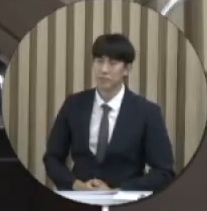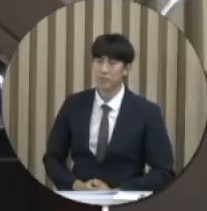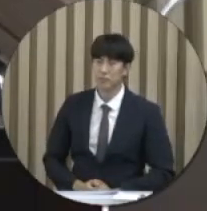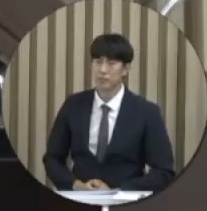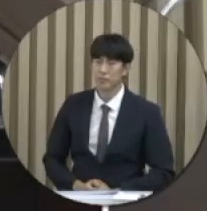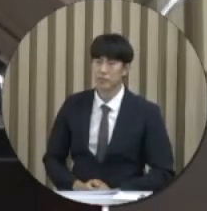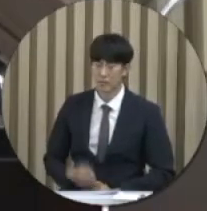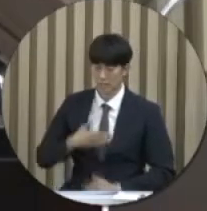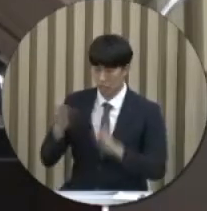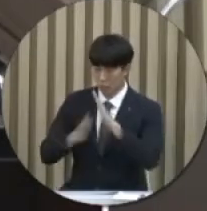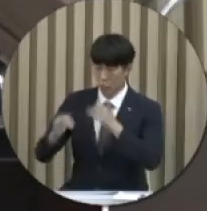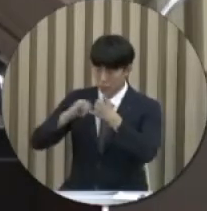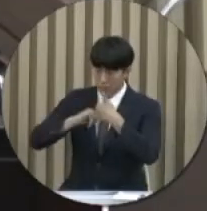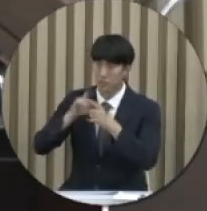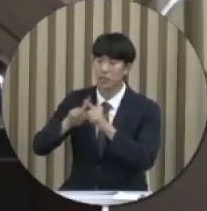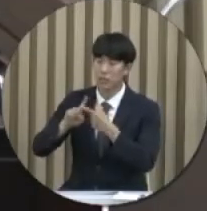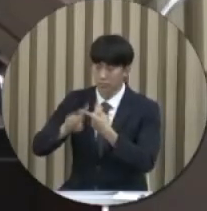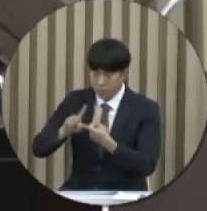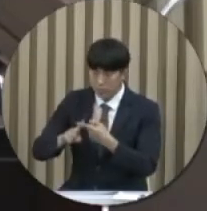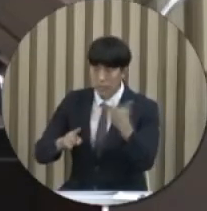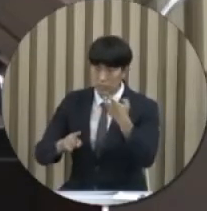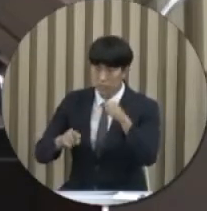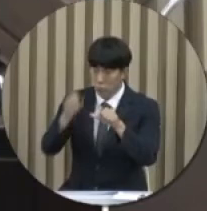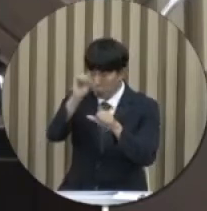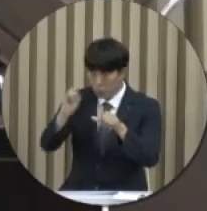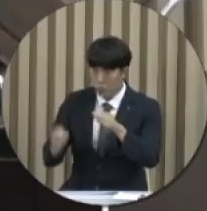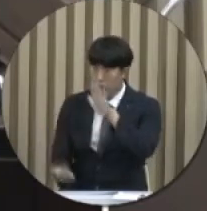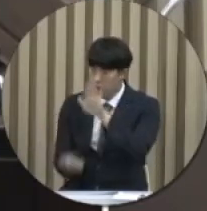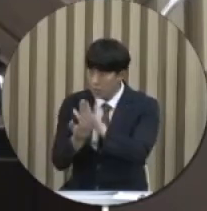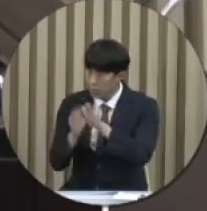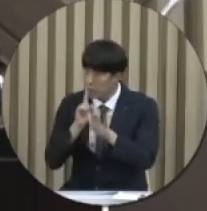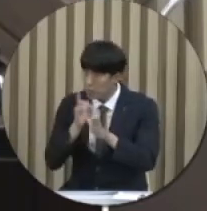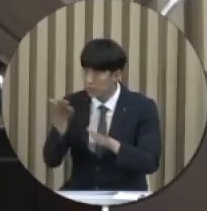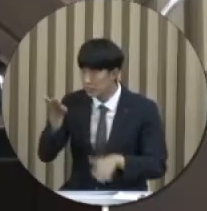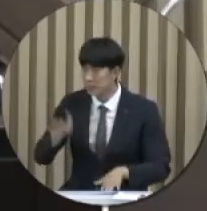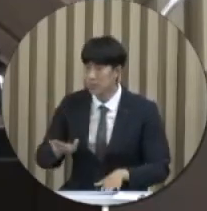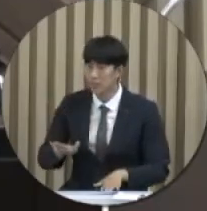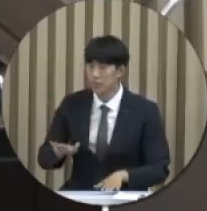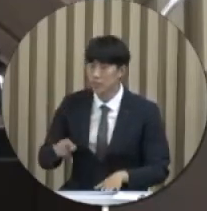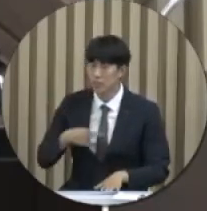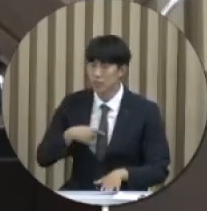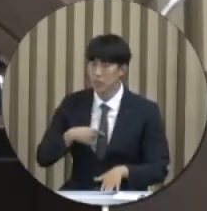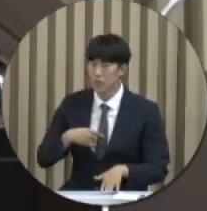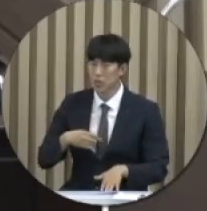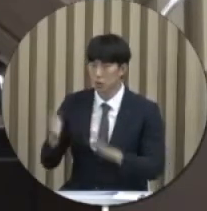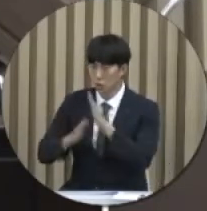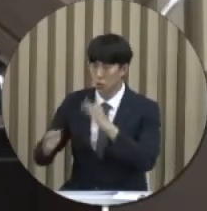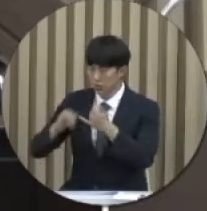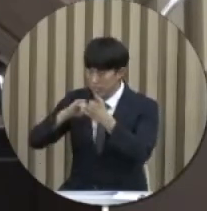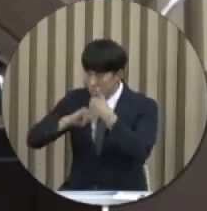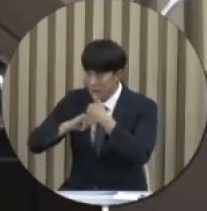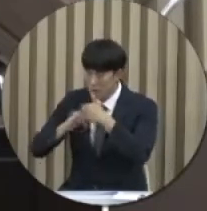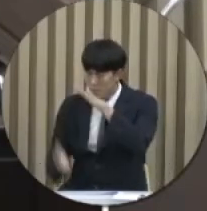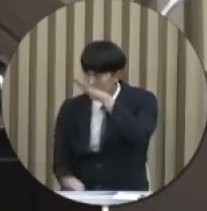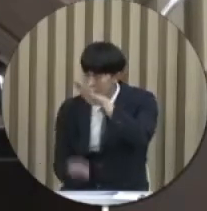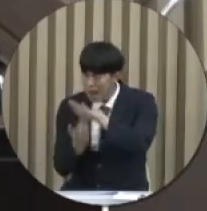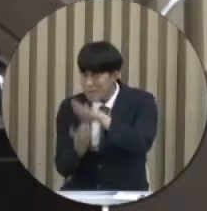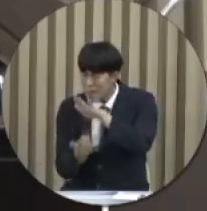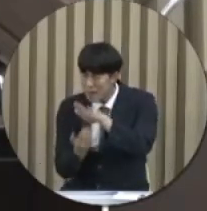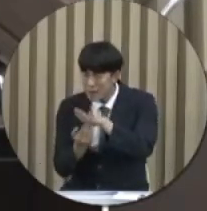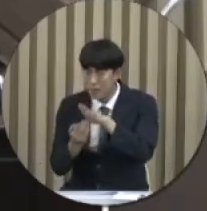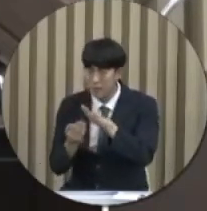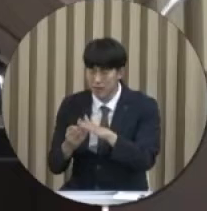아까 제 공약 달성률이 75%라고 했는데요. 저는 뭐 공약 달성률을 채워야 된다는 건 중요하다고 생각하지